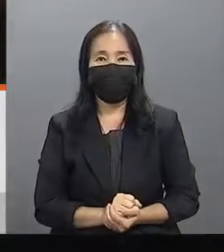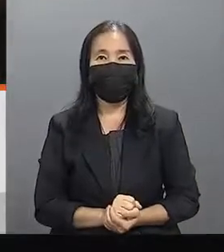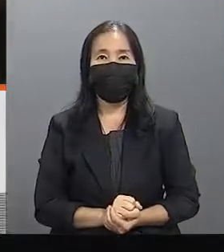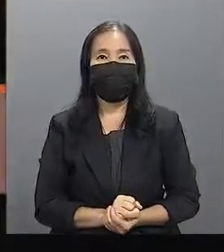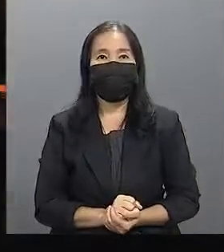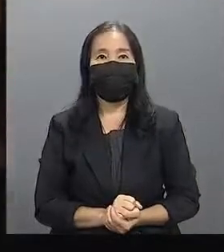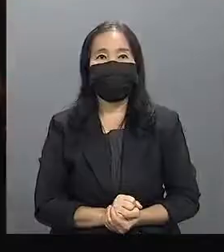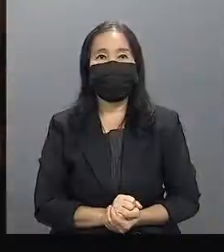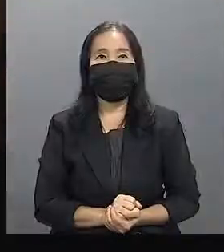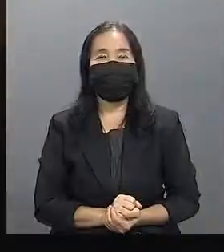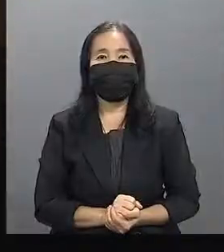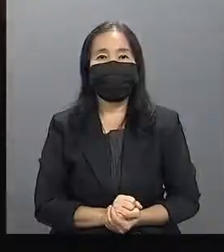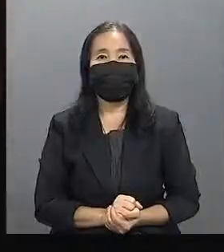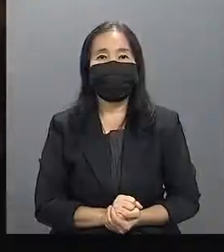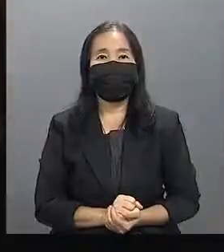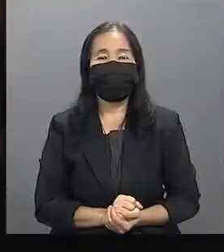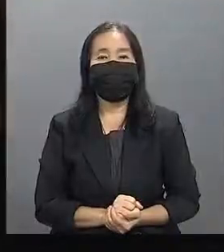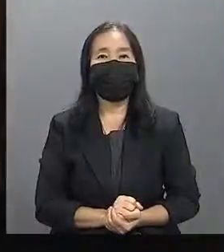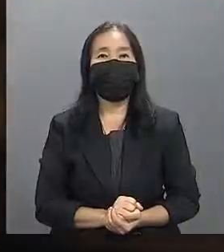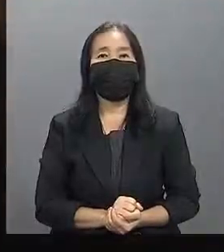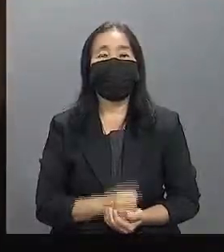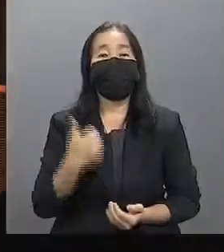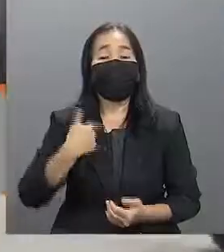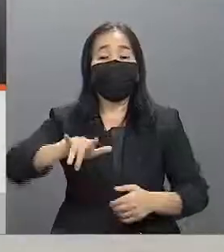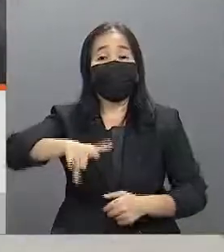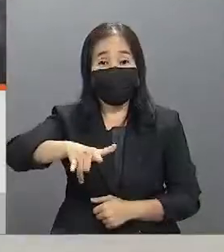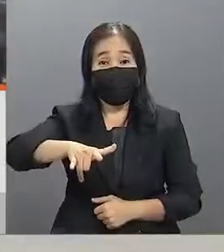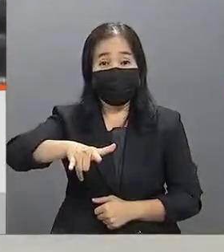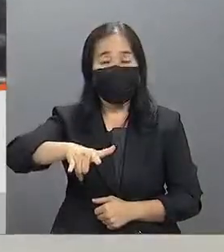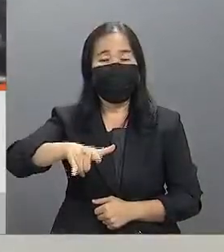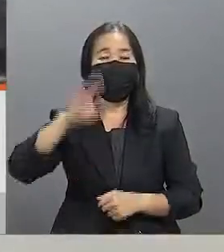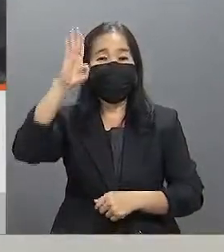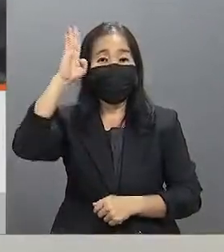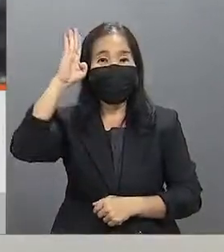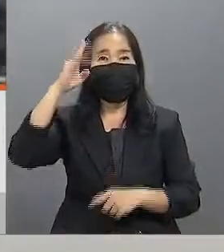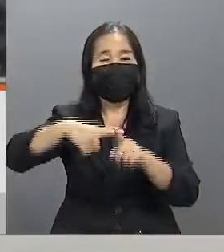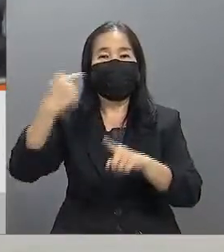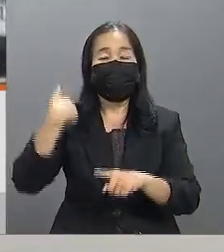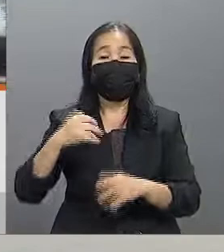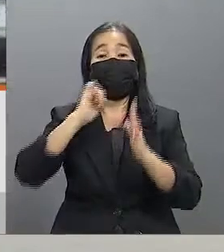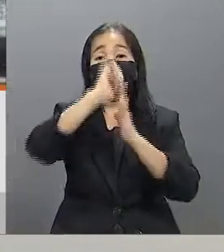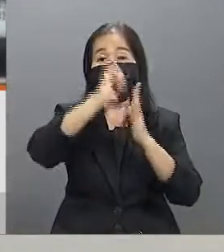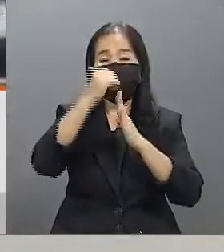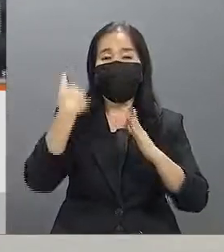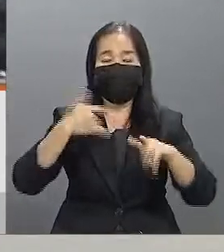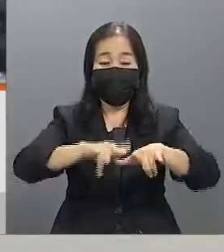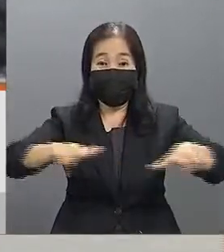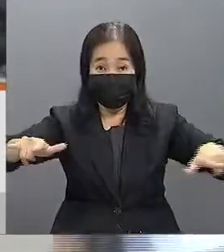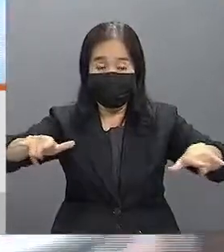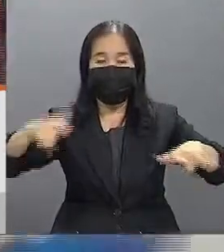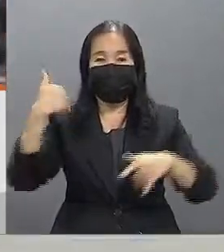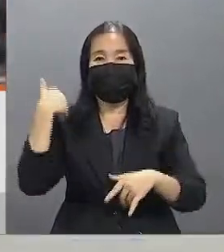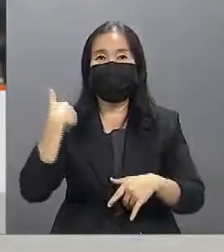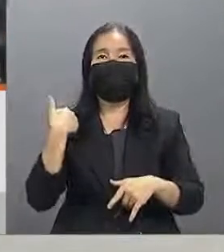ข้อมูลของสหกรณ์ 3รอบเครื่องล้านนาจำกัดระบุว่าจังหวัดเชียงใหม่มีรถทุกๆสามล้อรับจ้างมากกว่า